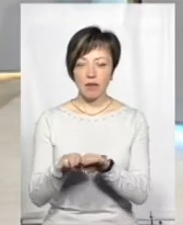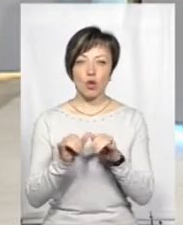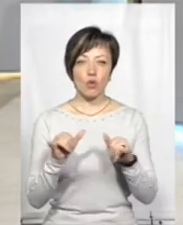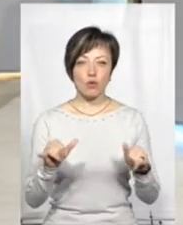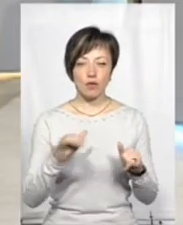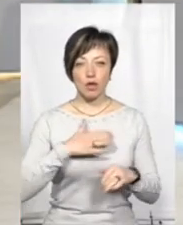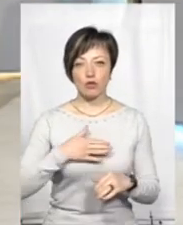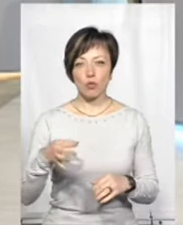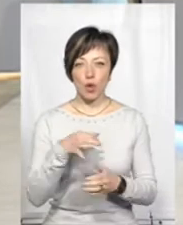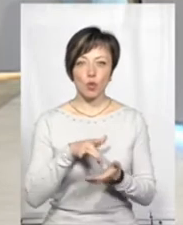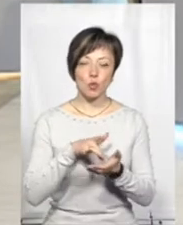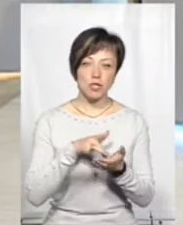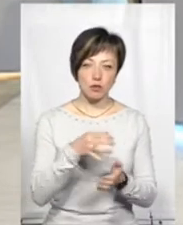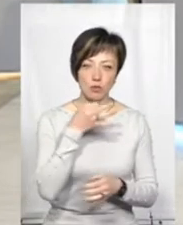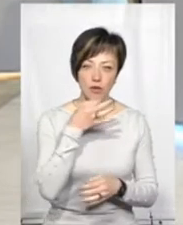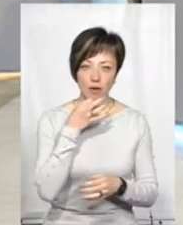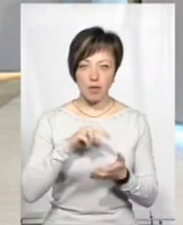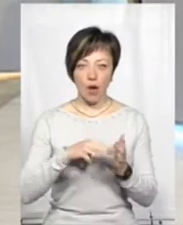привабливість, туристичну привабливість і так далі.